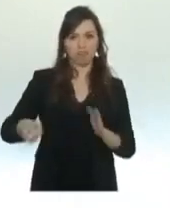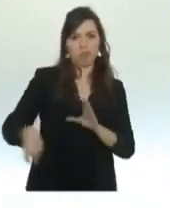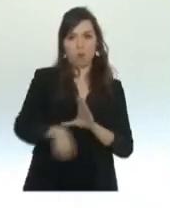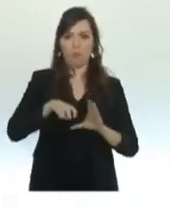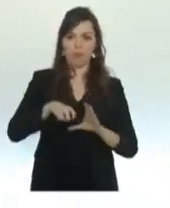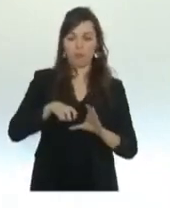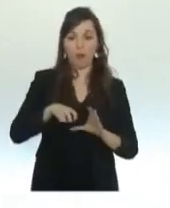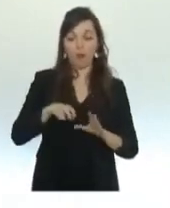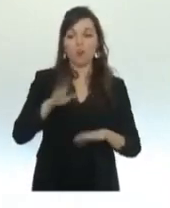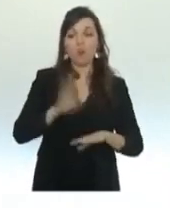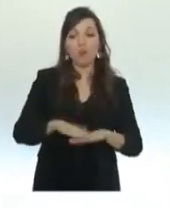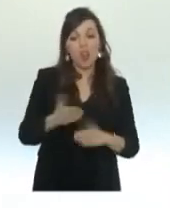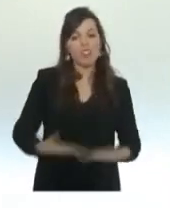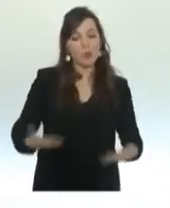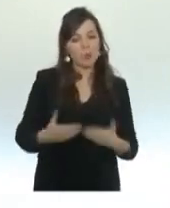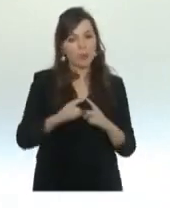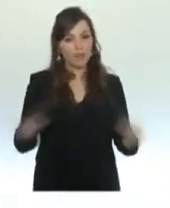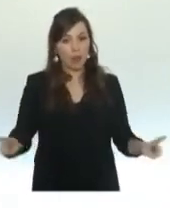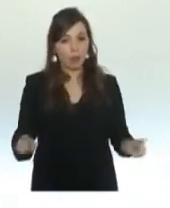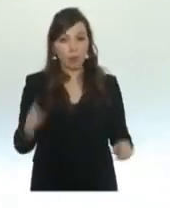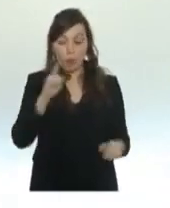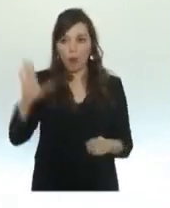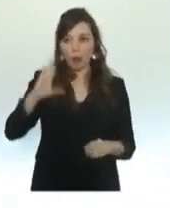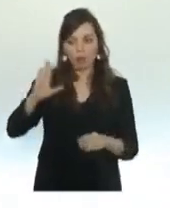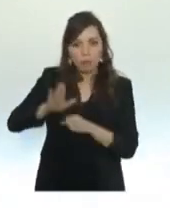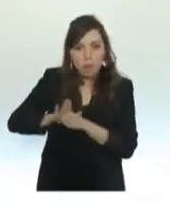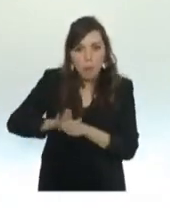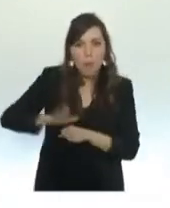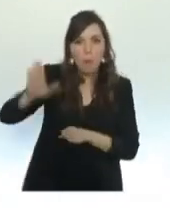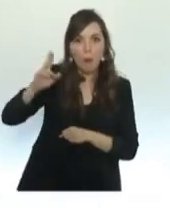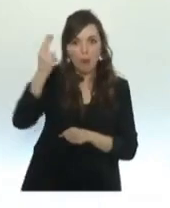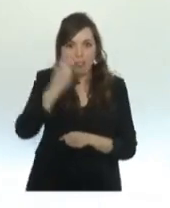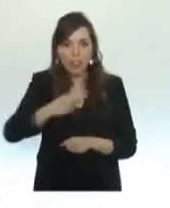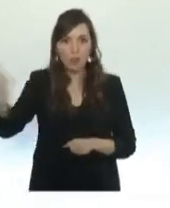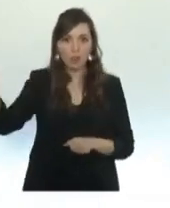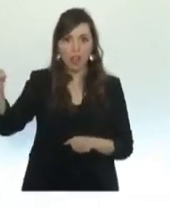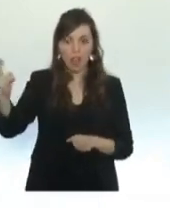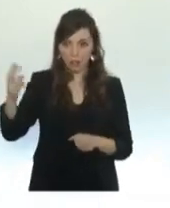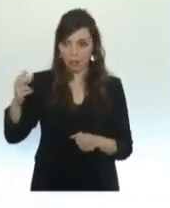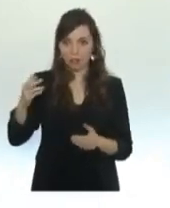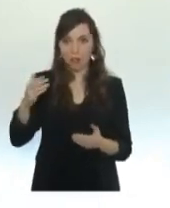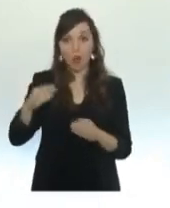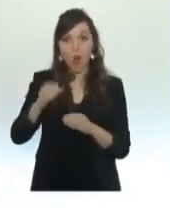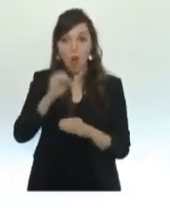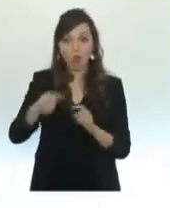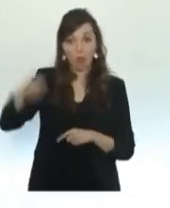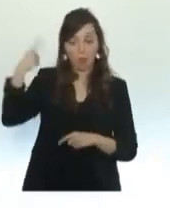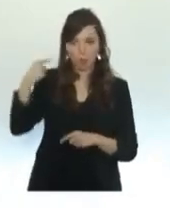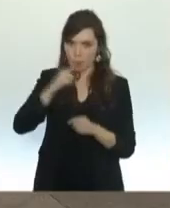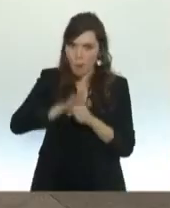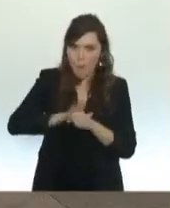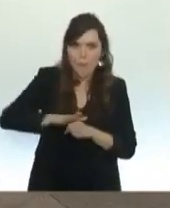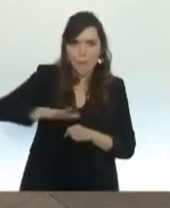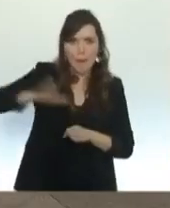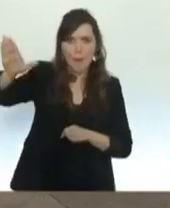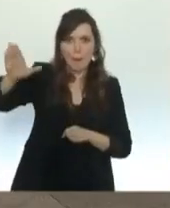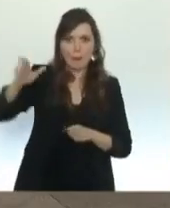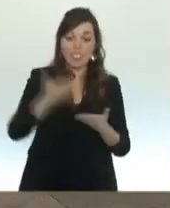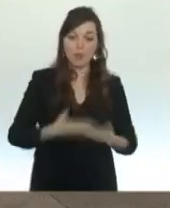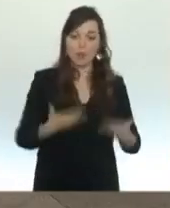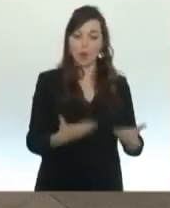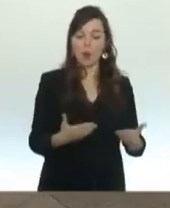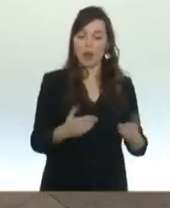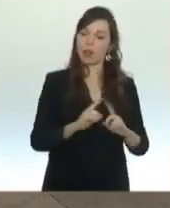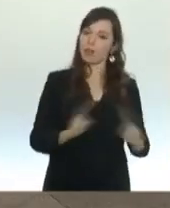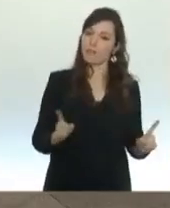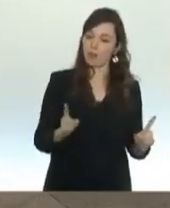et le moins qu'on puisse dire c'est que les conditions ne sont pas réuni ni dans cette conférence de presse ni ailleurs d'ailleurs ce n'est